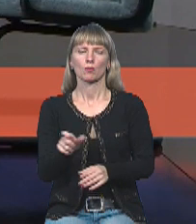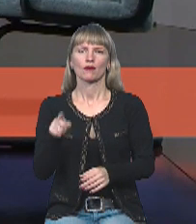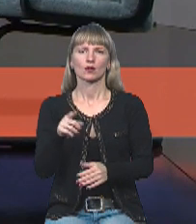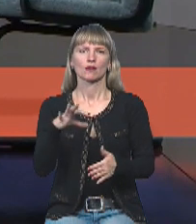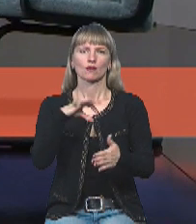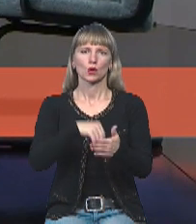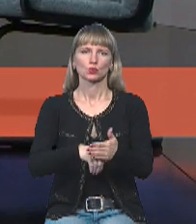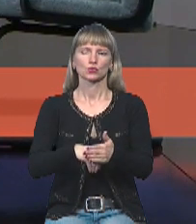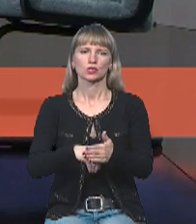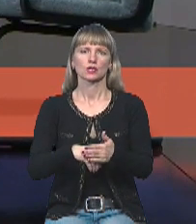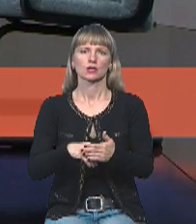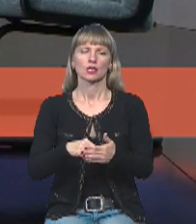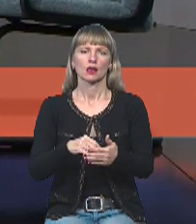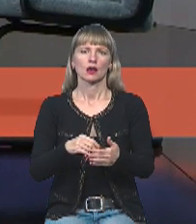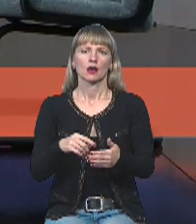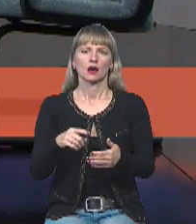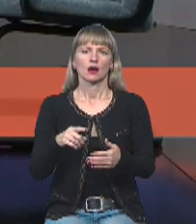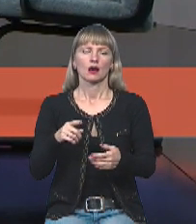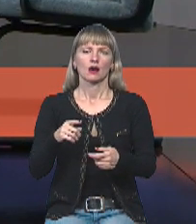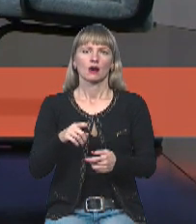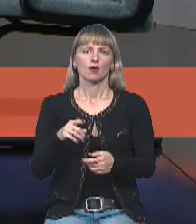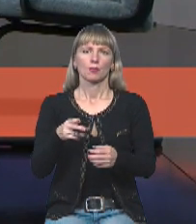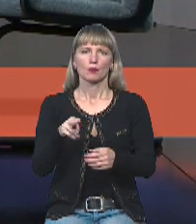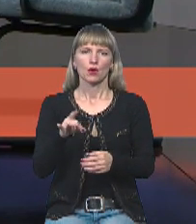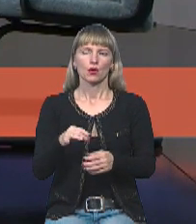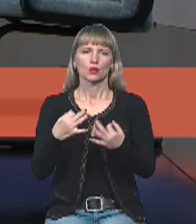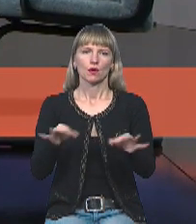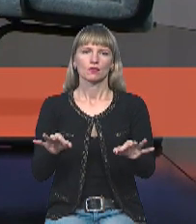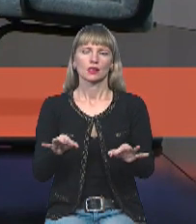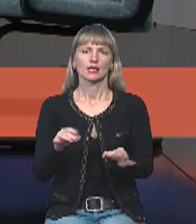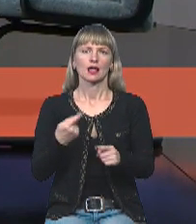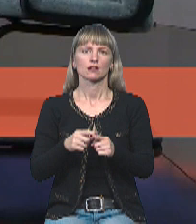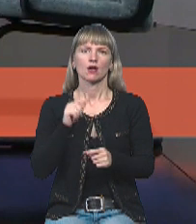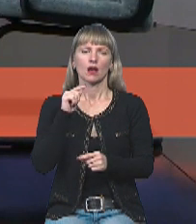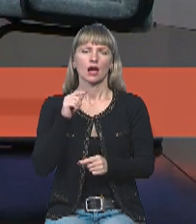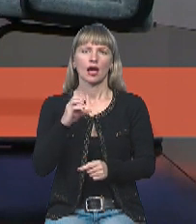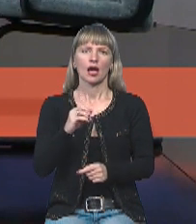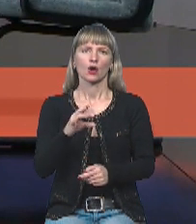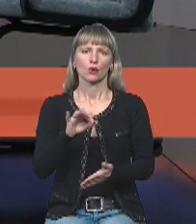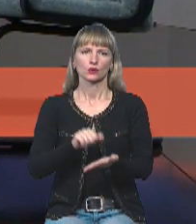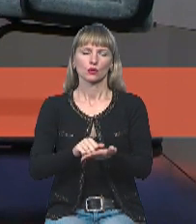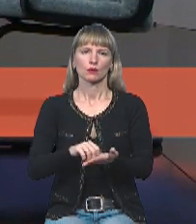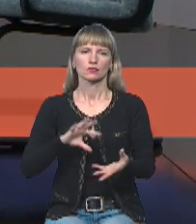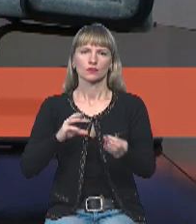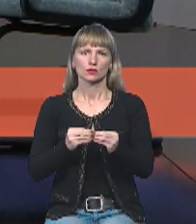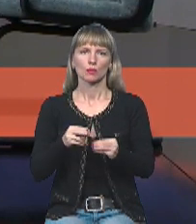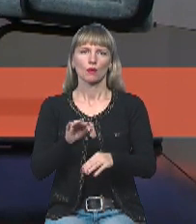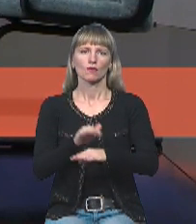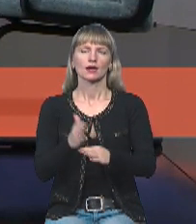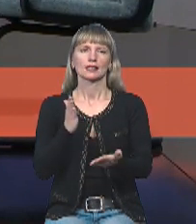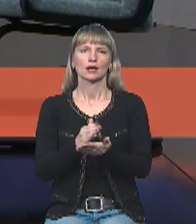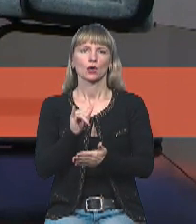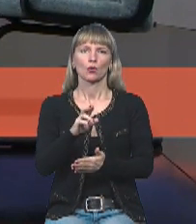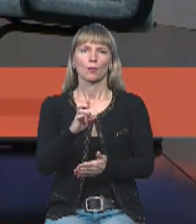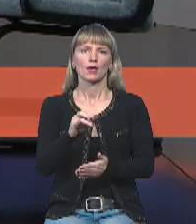навіть включені в звіт з оцінки впливу на довкілля. Це головний екологічний документ разом з висновком по факту, який є у